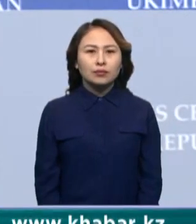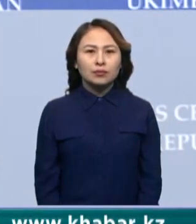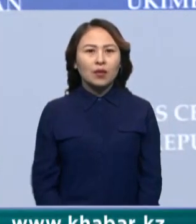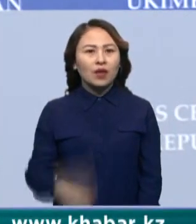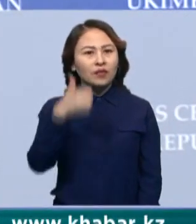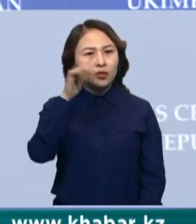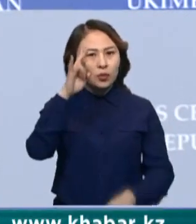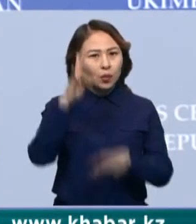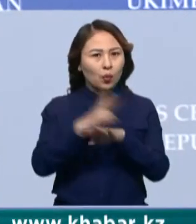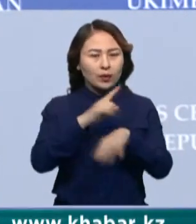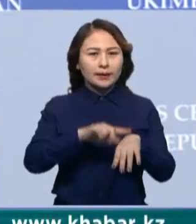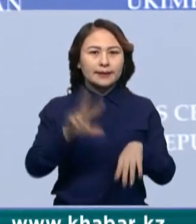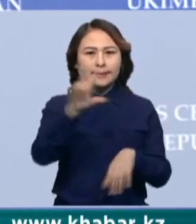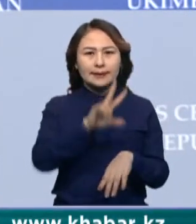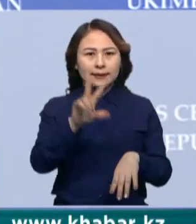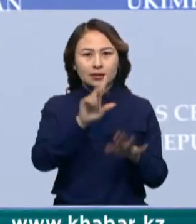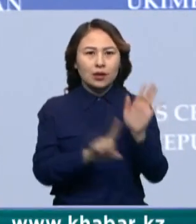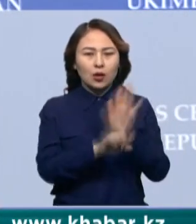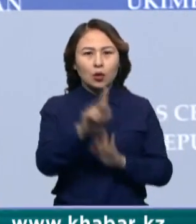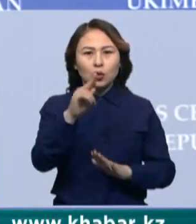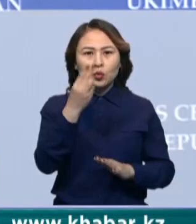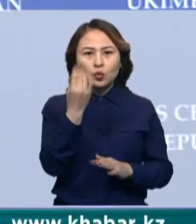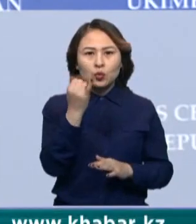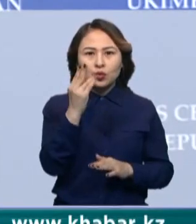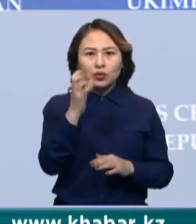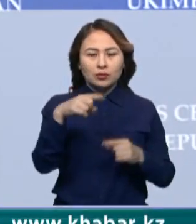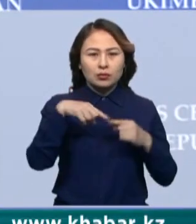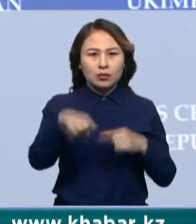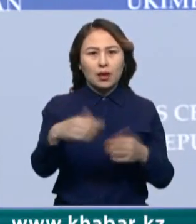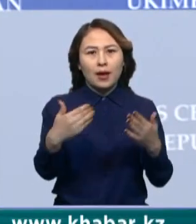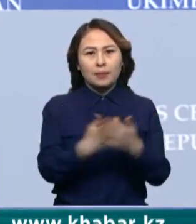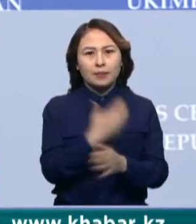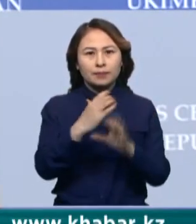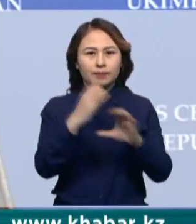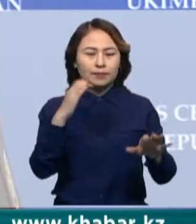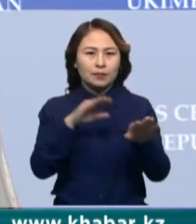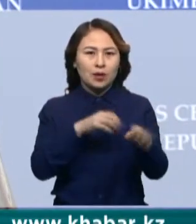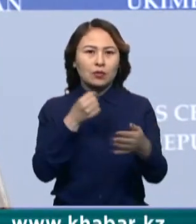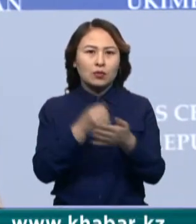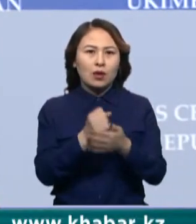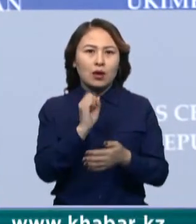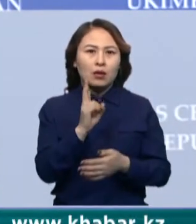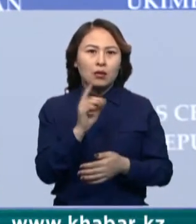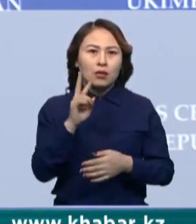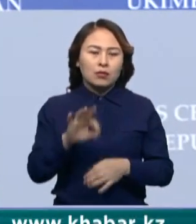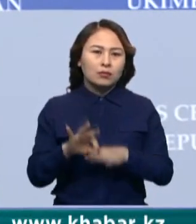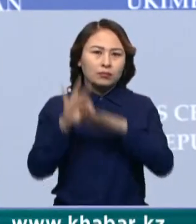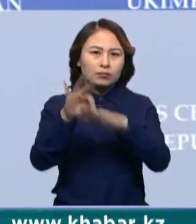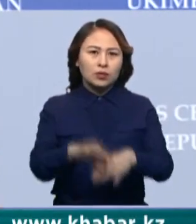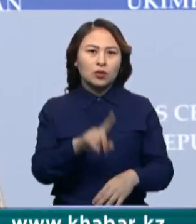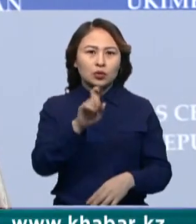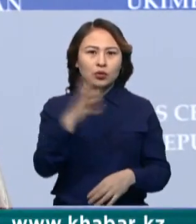Кеше түнгі сағат 3-тен бастап Нұрсұлтан мен Щучинск арасында үлкен колонна тұрып қалды. Оны Ақкөлге дейін шығарып салдық. Бұл 140 техника